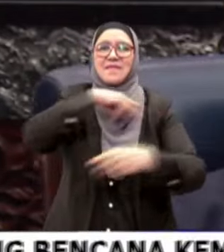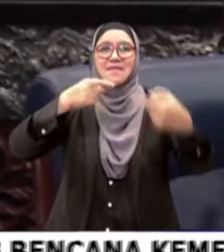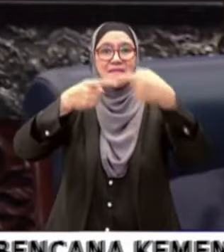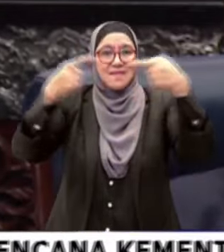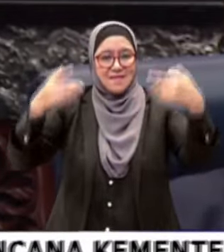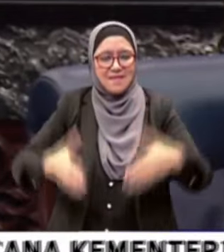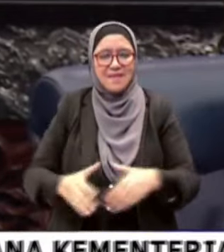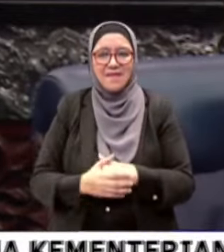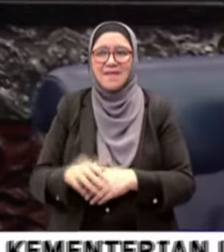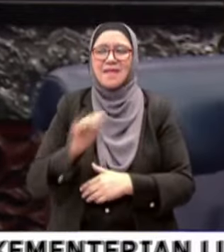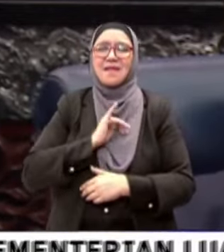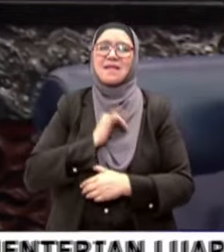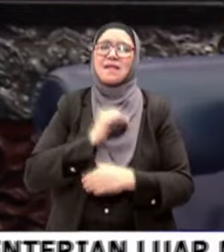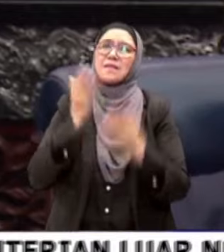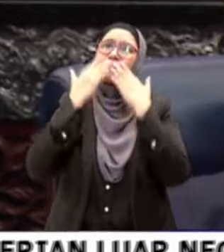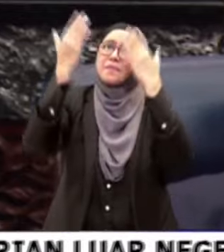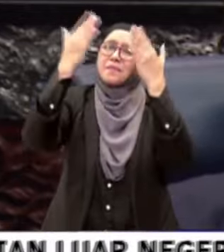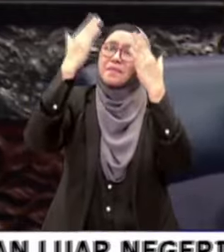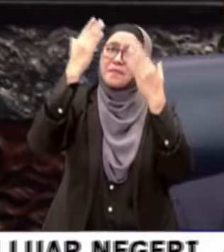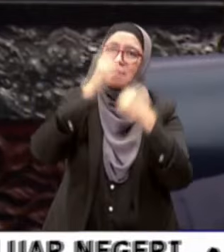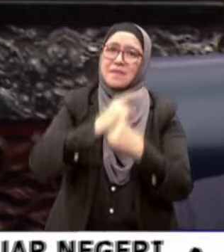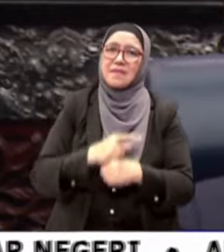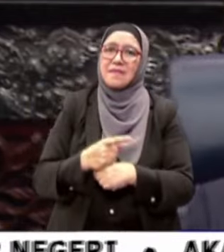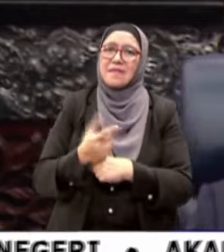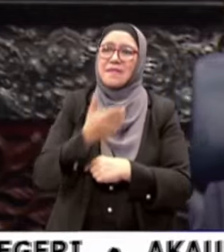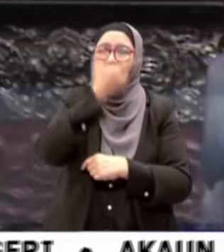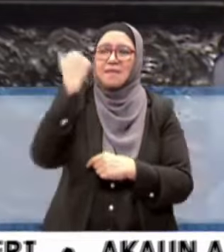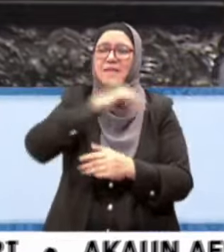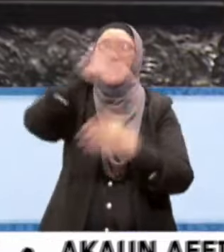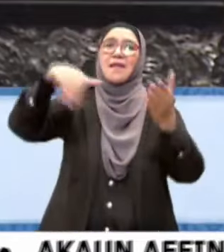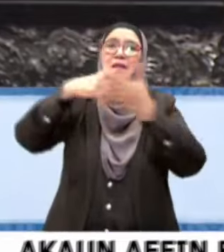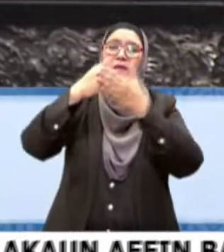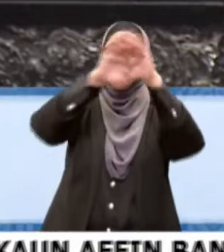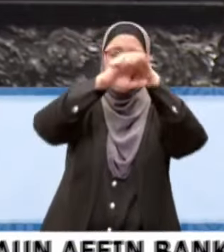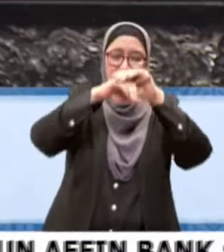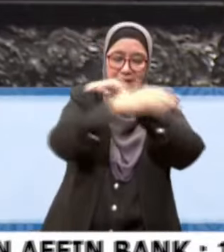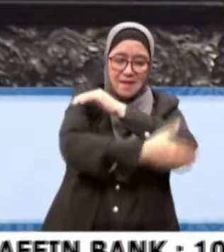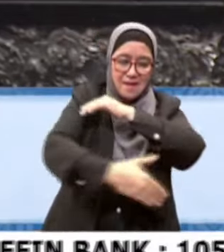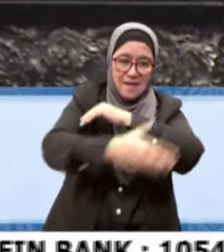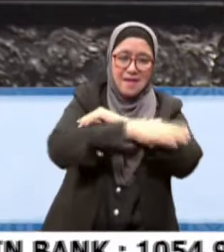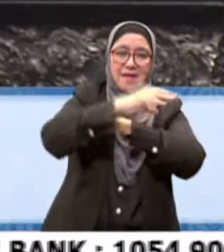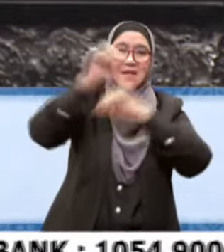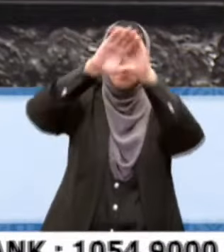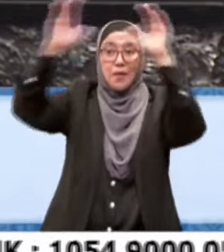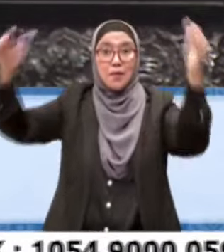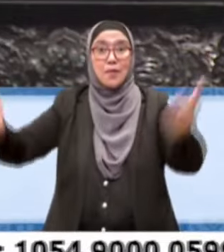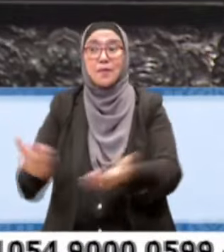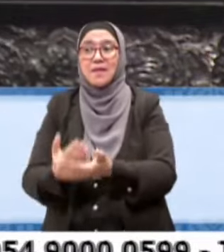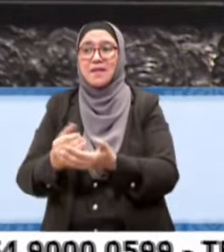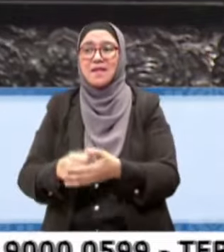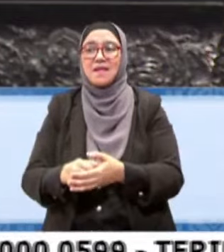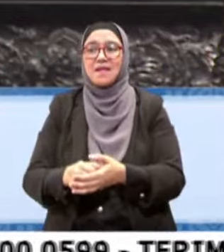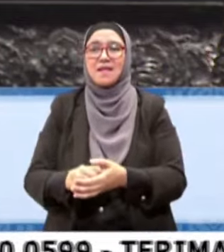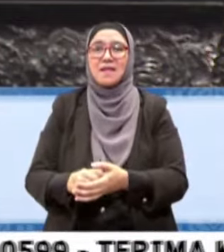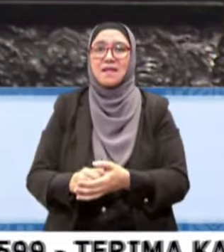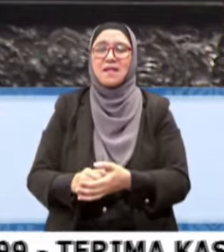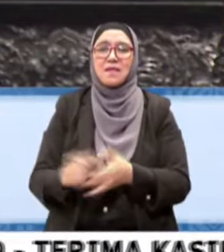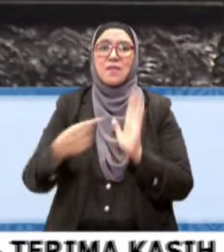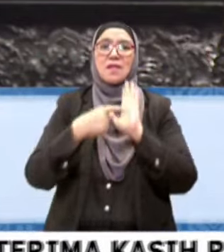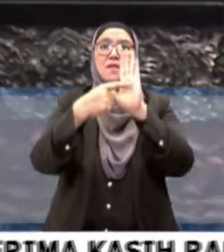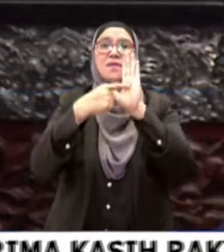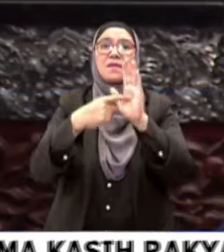Saya bersyukur karena seluruh negara dan dunia dapat menunjukkan bahwa kedua pembangkang tidak paham konsep